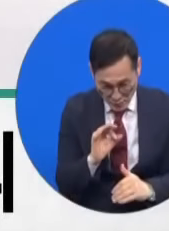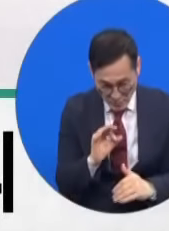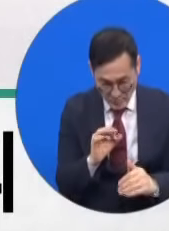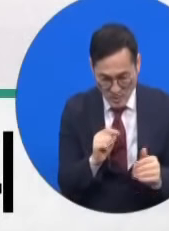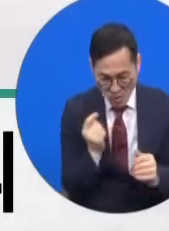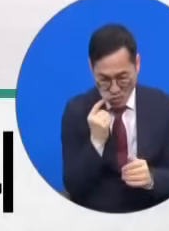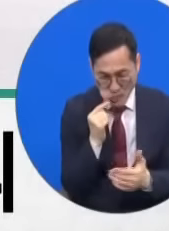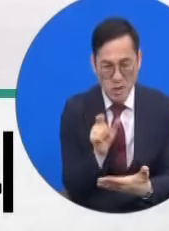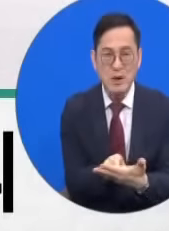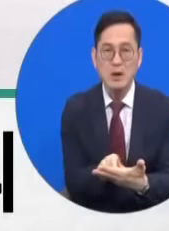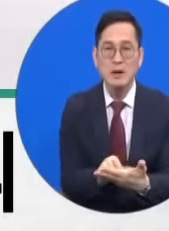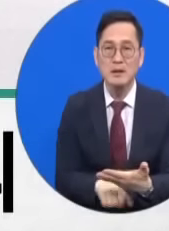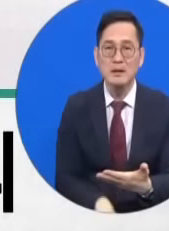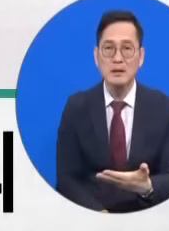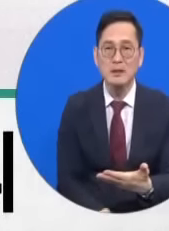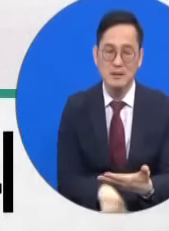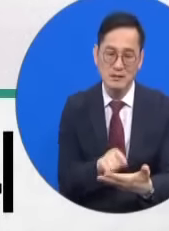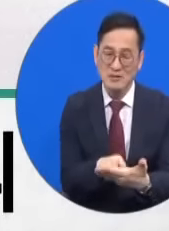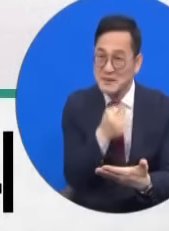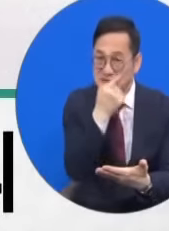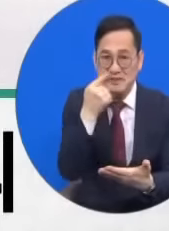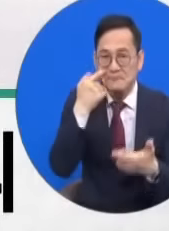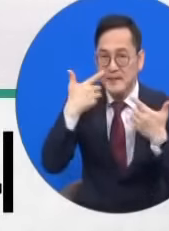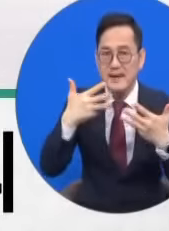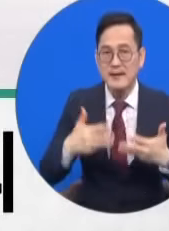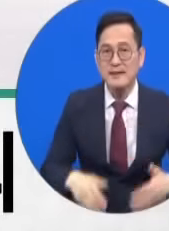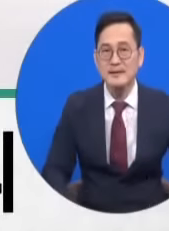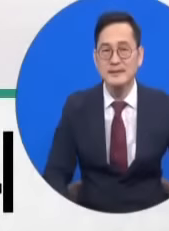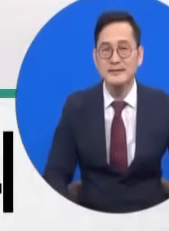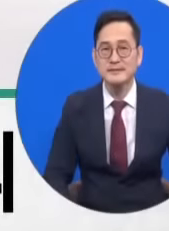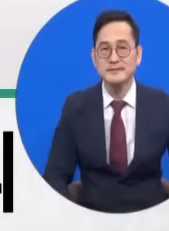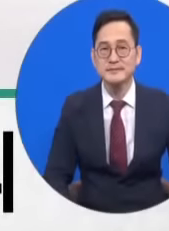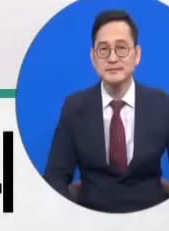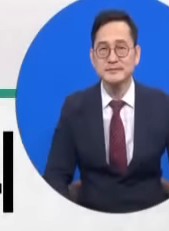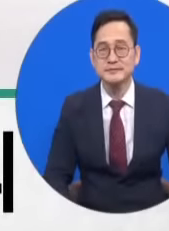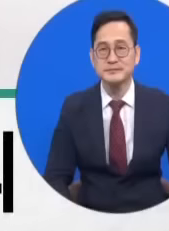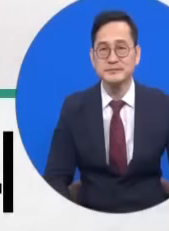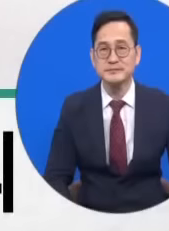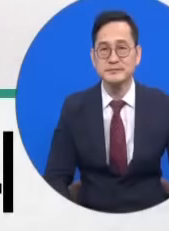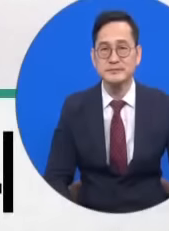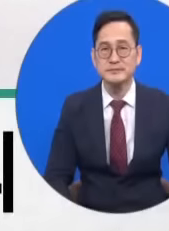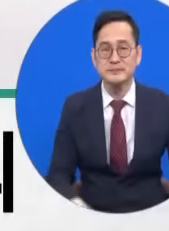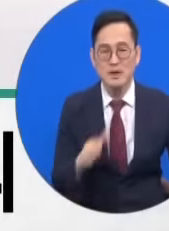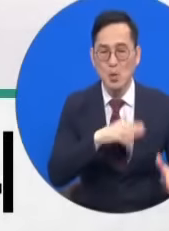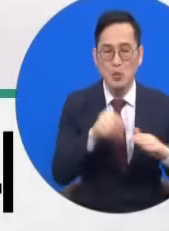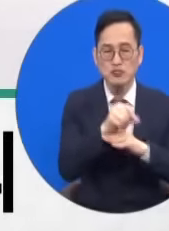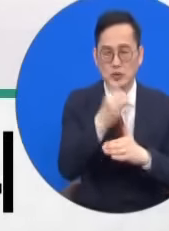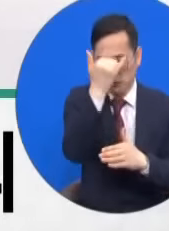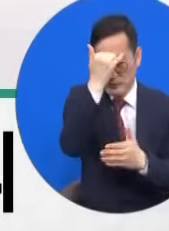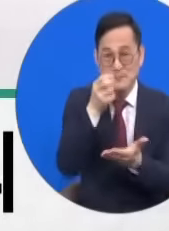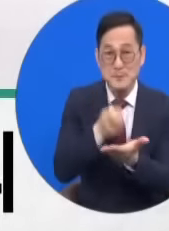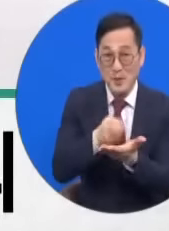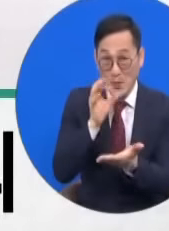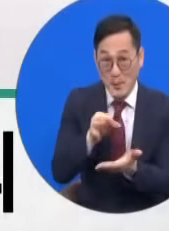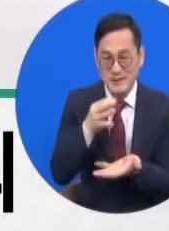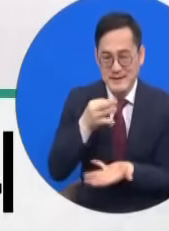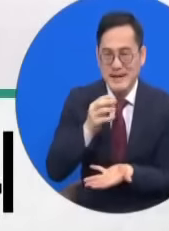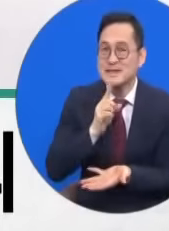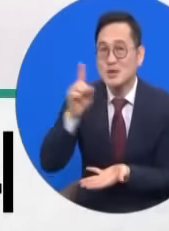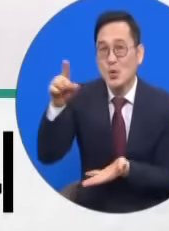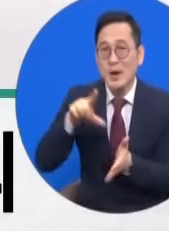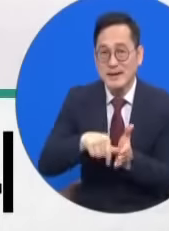돼버리면 이거 하나만 가지고 변명할 수 없는 거죠. 그리고 지금 공직자윤리법에 보면 재산 신고를 할 때는